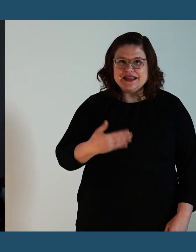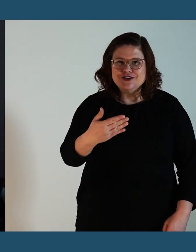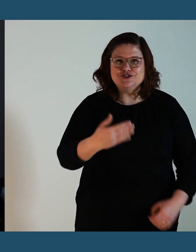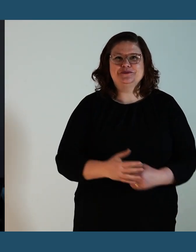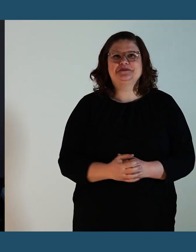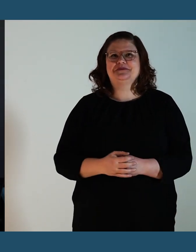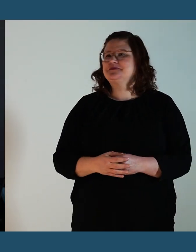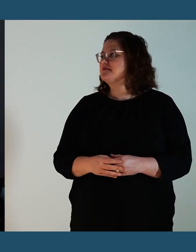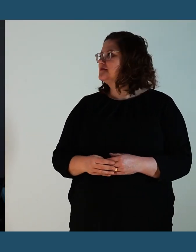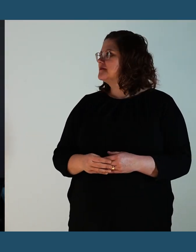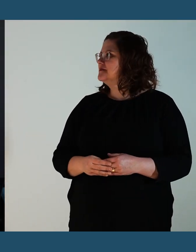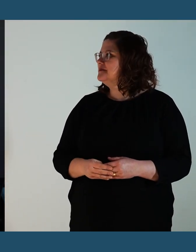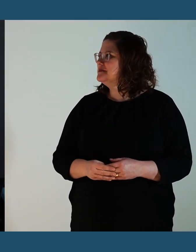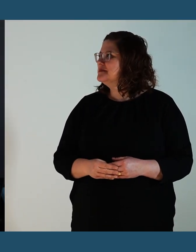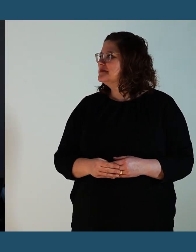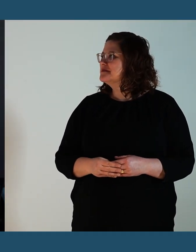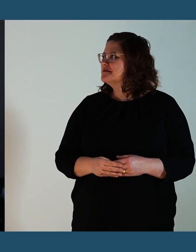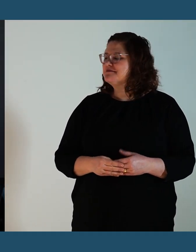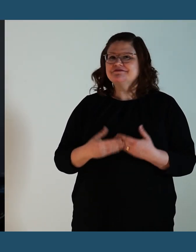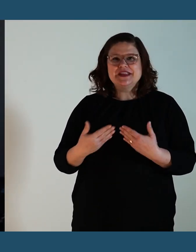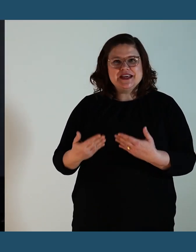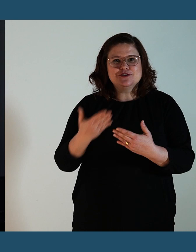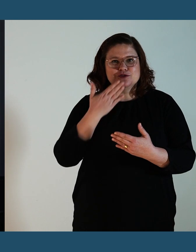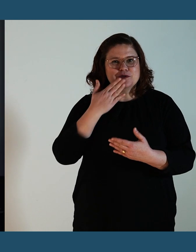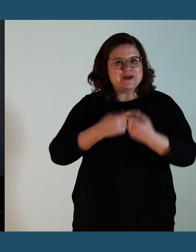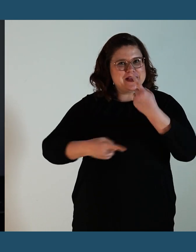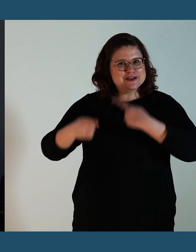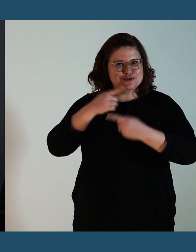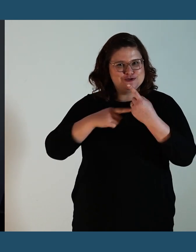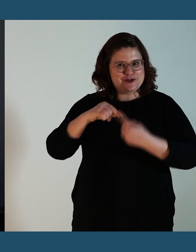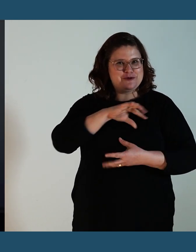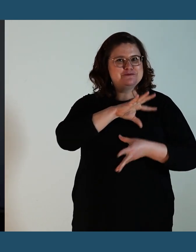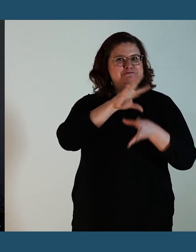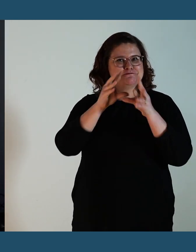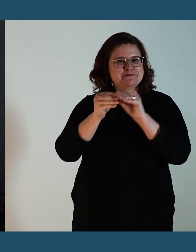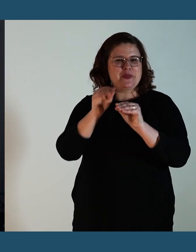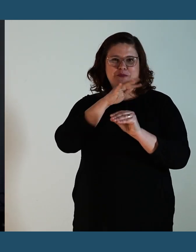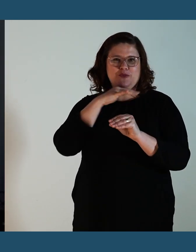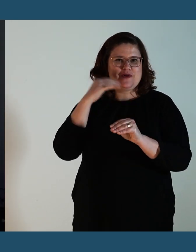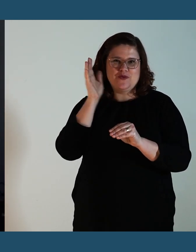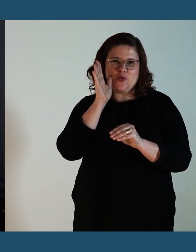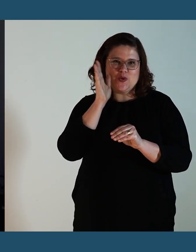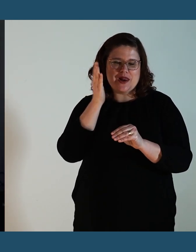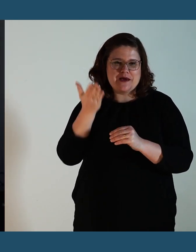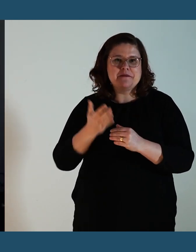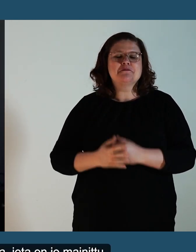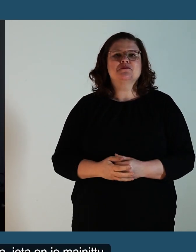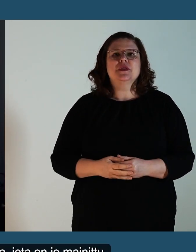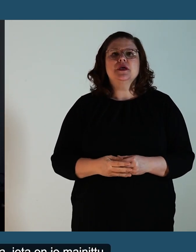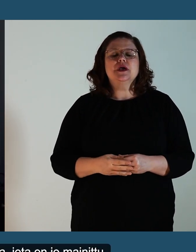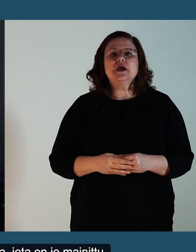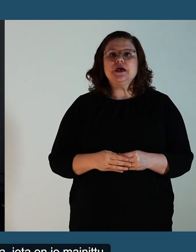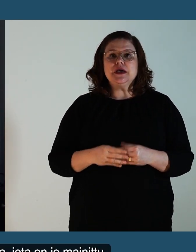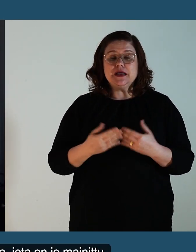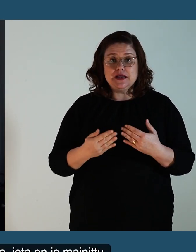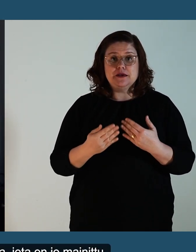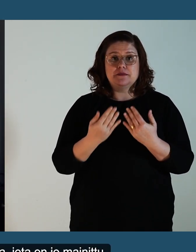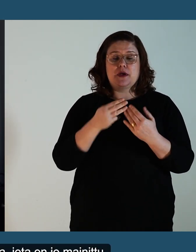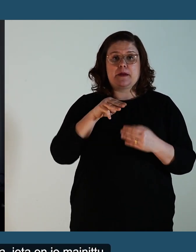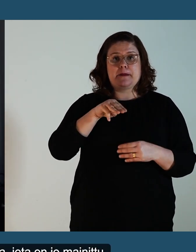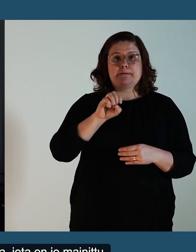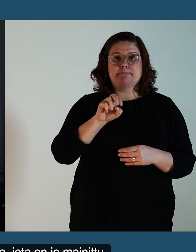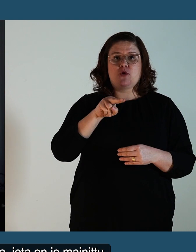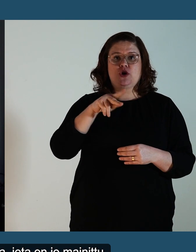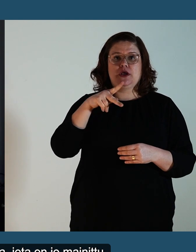Kiitoksia ja kiitos tosi hyvästä keskustelusta. Oli ilo kuunnella sitä. Tosiaan edustan